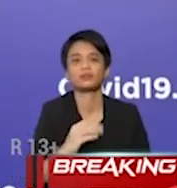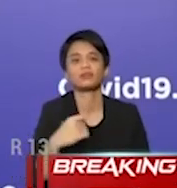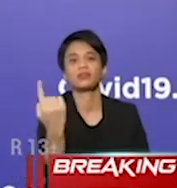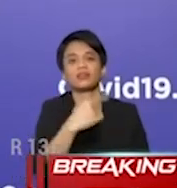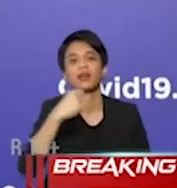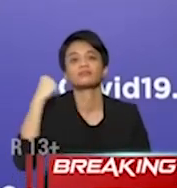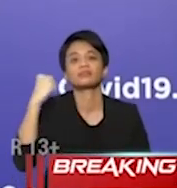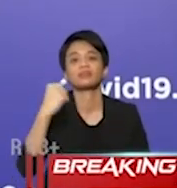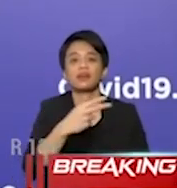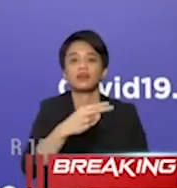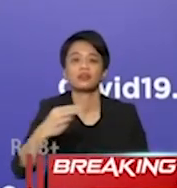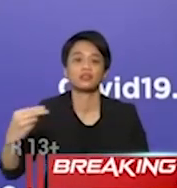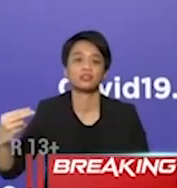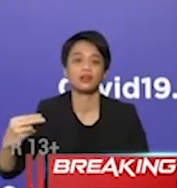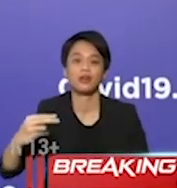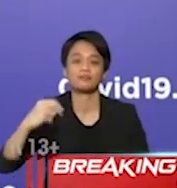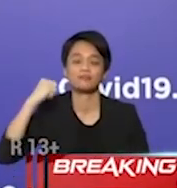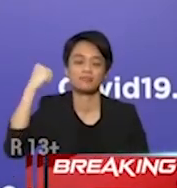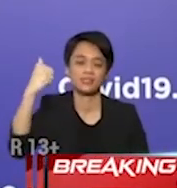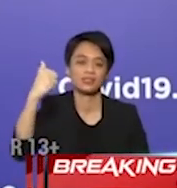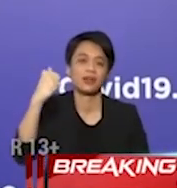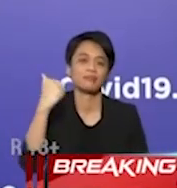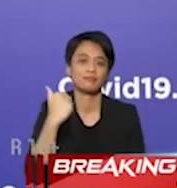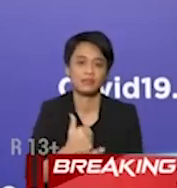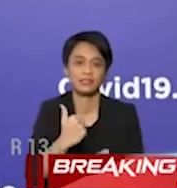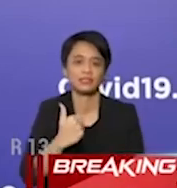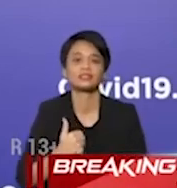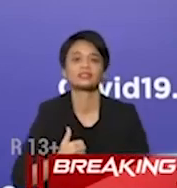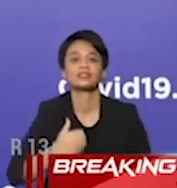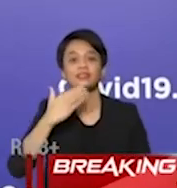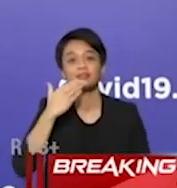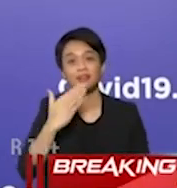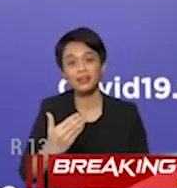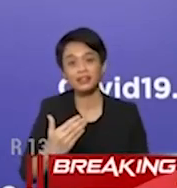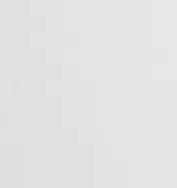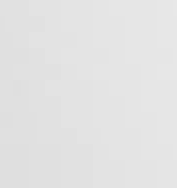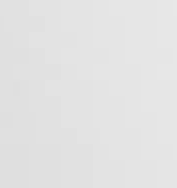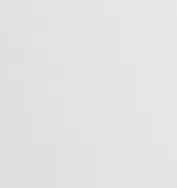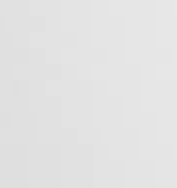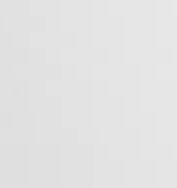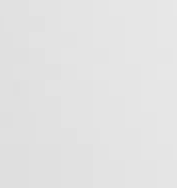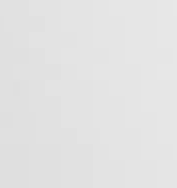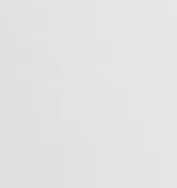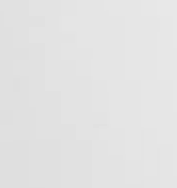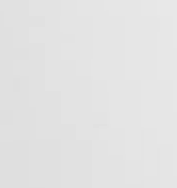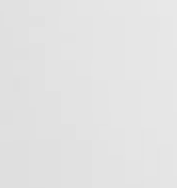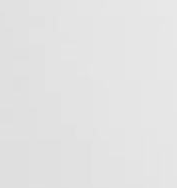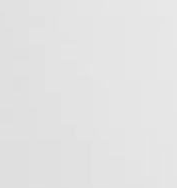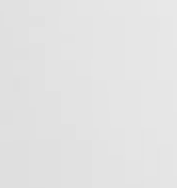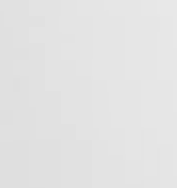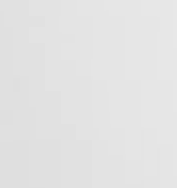Indonesia pasti bisa terima kasih selamat sore